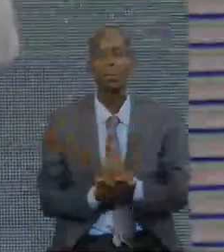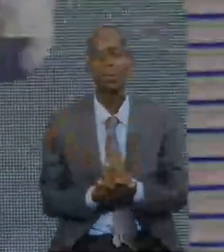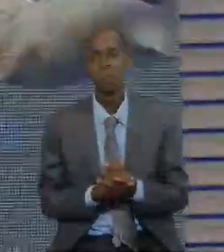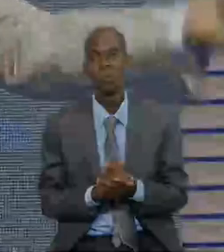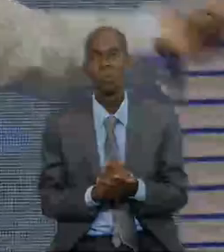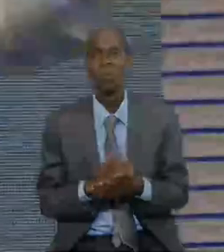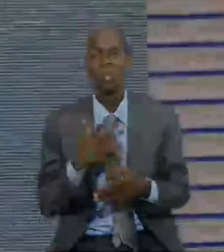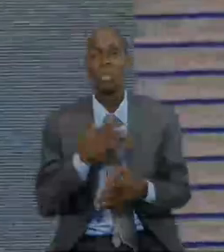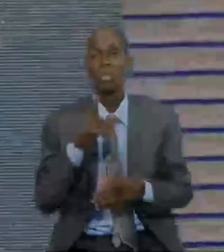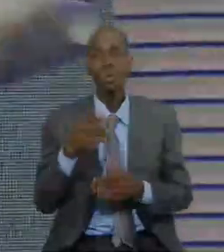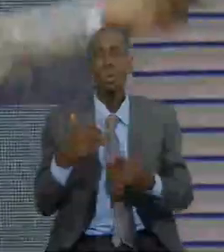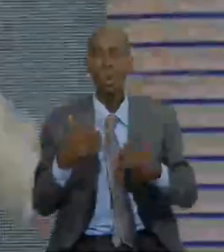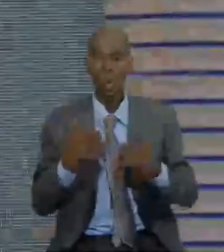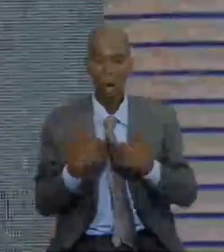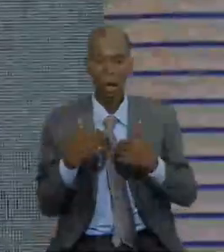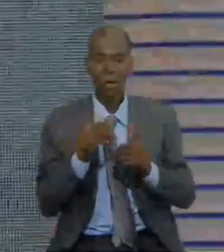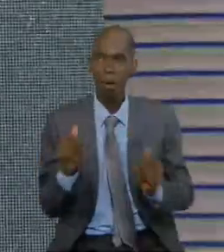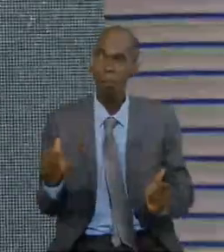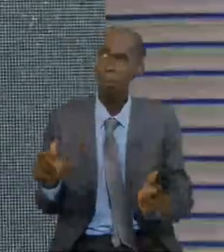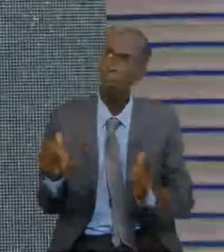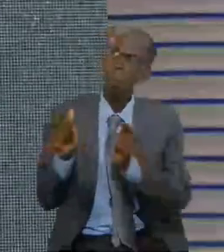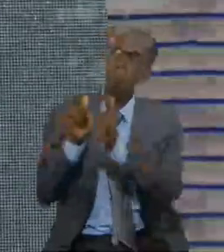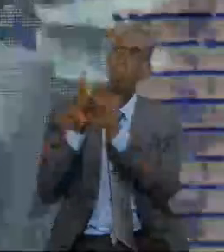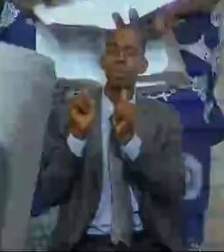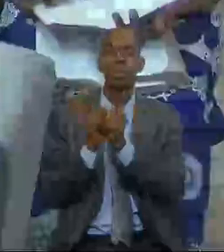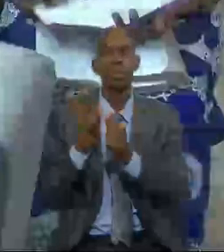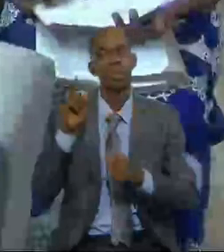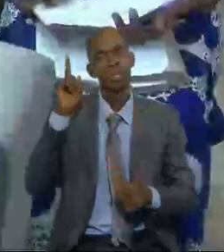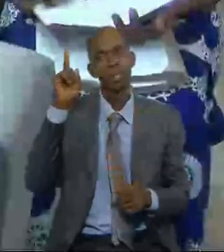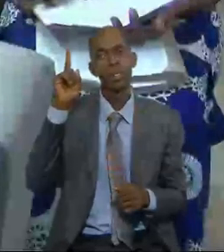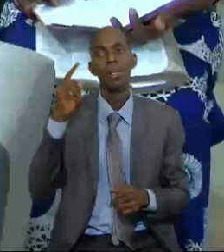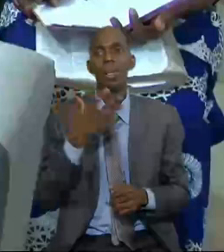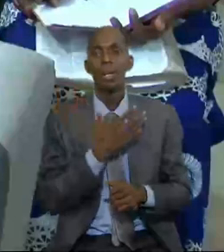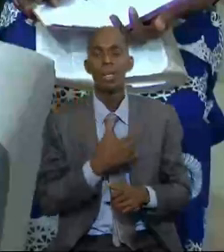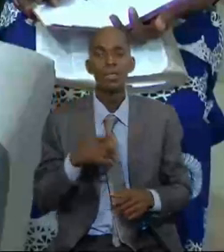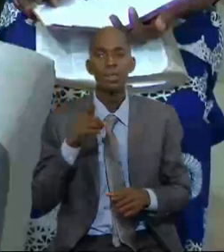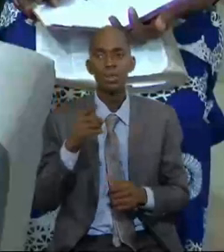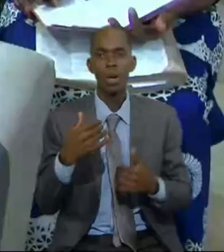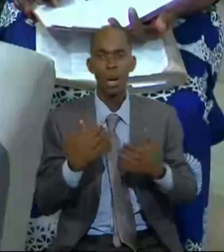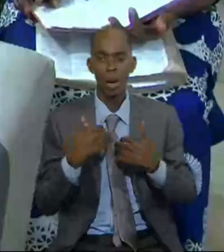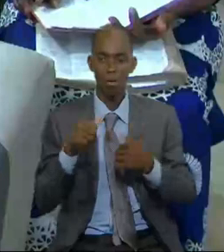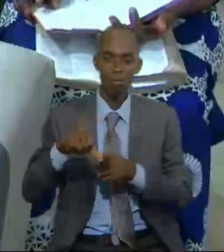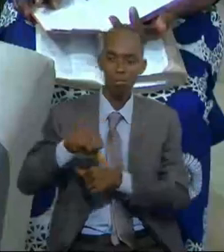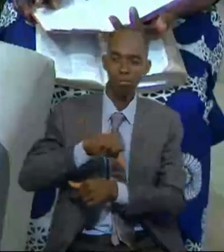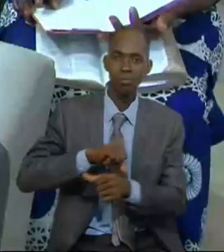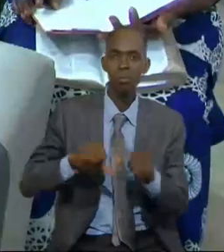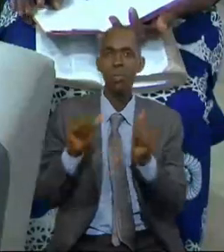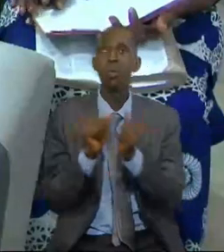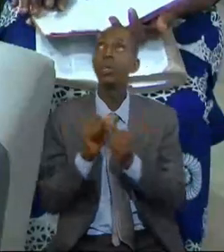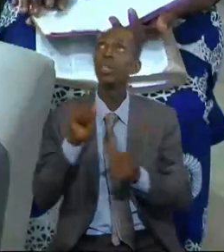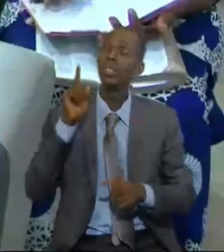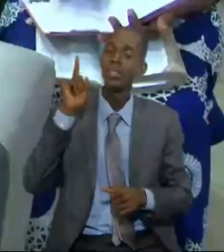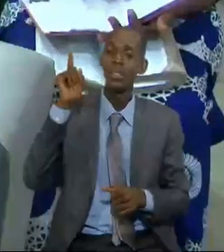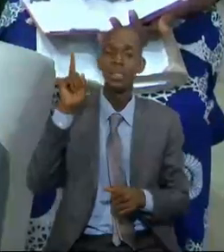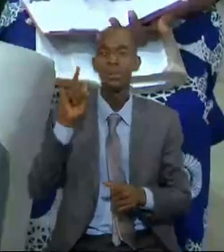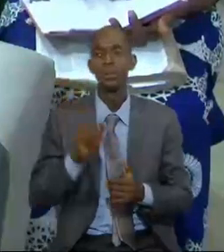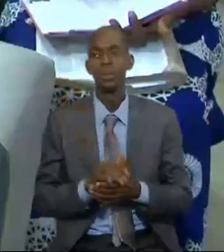maintenant il est venu et vous avez une rencontre avec lui